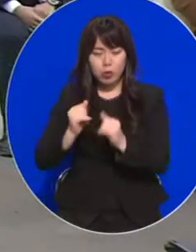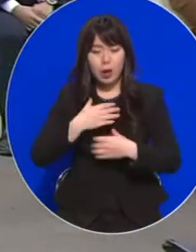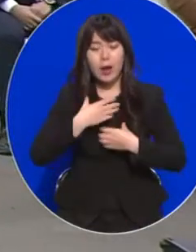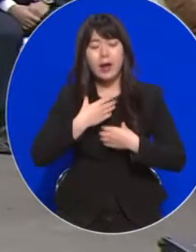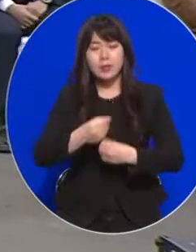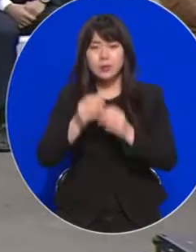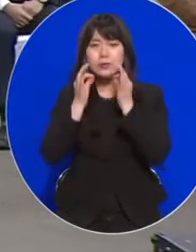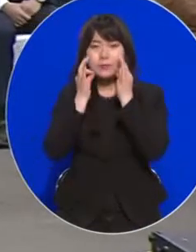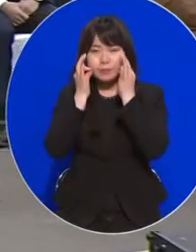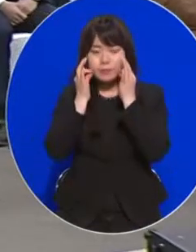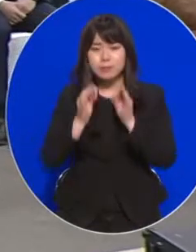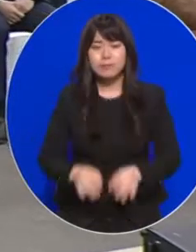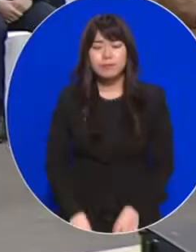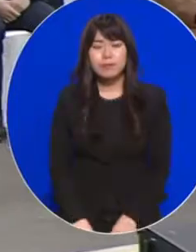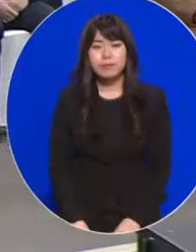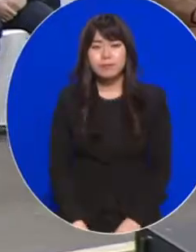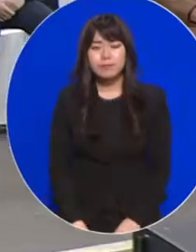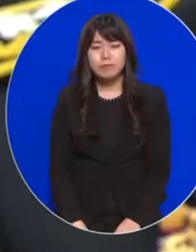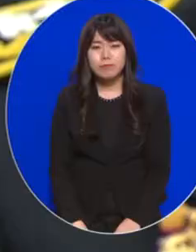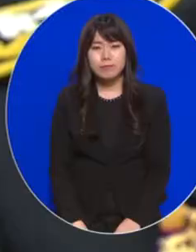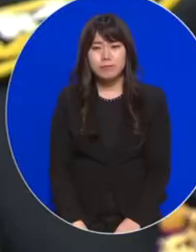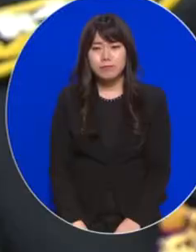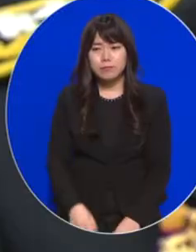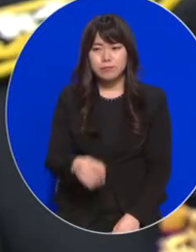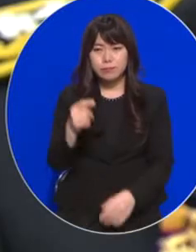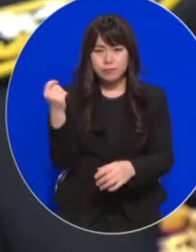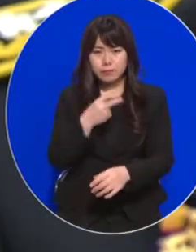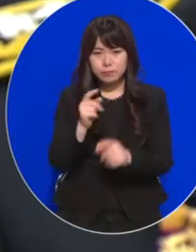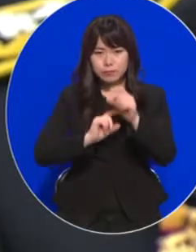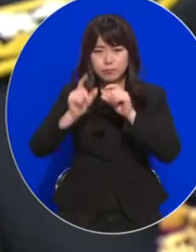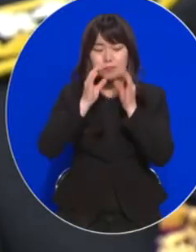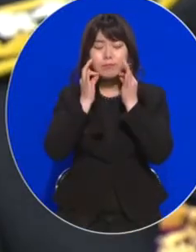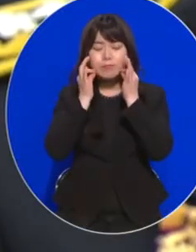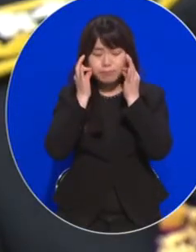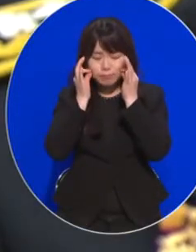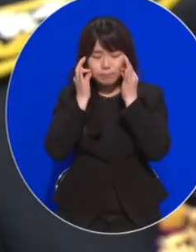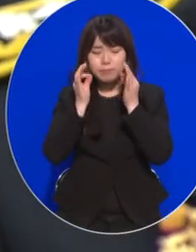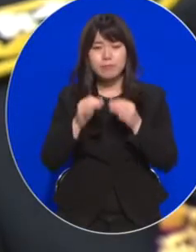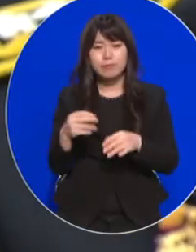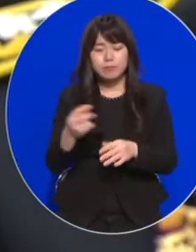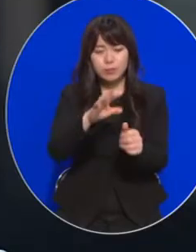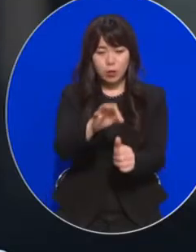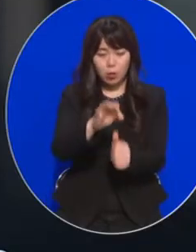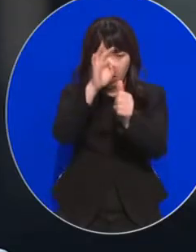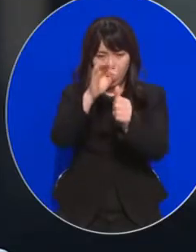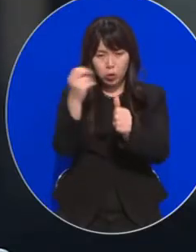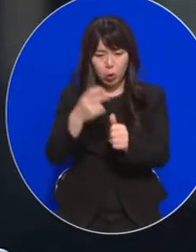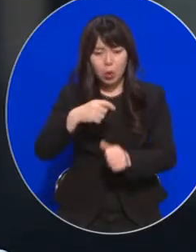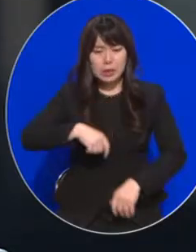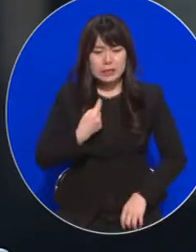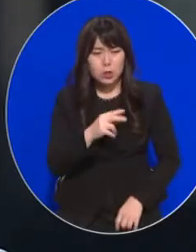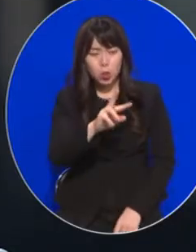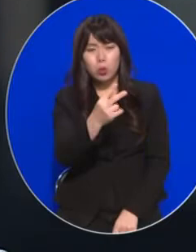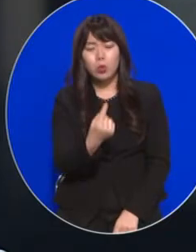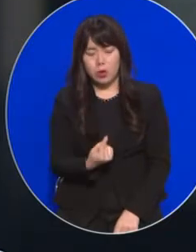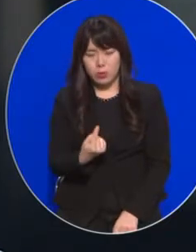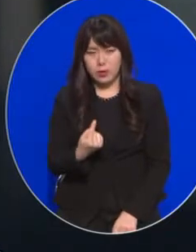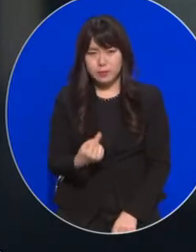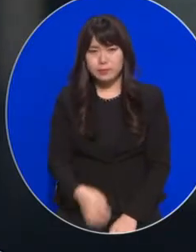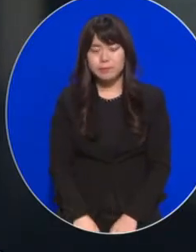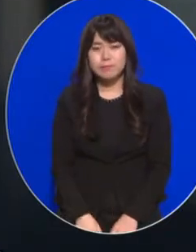문 대통령은 그러면서 소방관들에게 최선을 다해 생명을 구하고 반드시 살아 돌아오라고